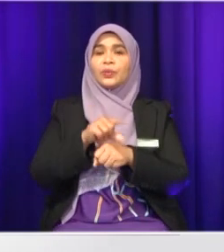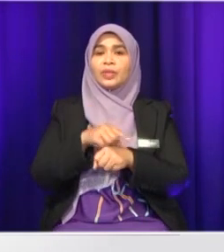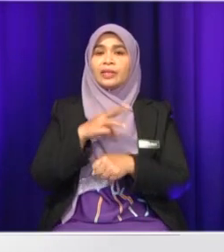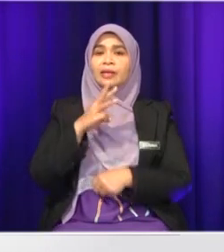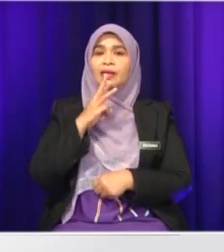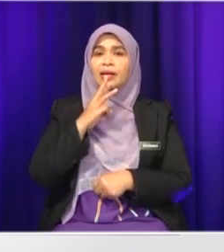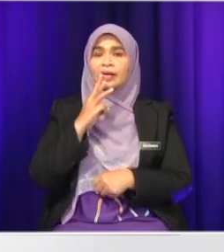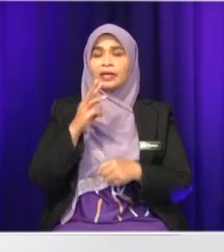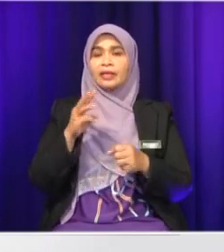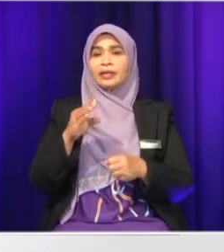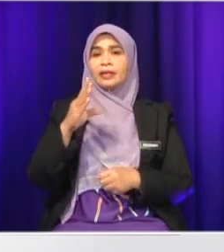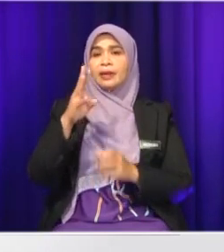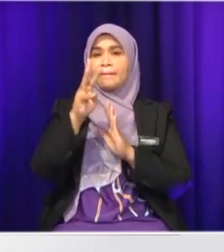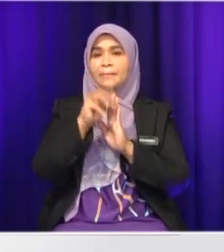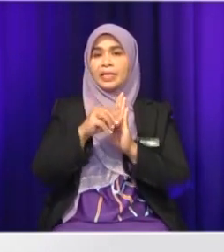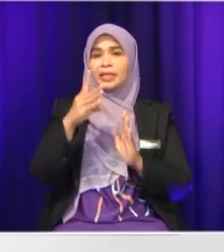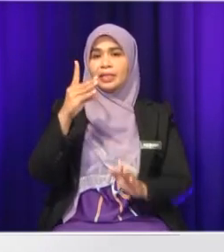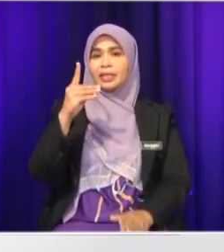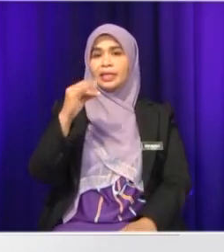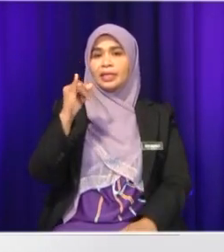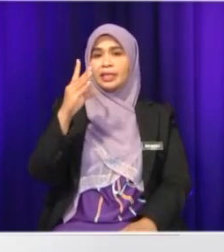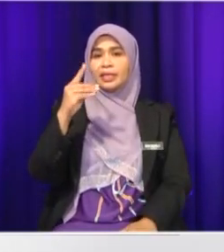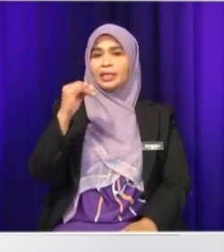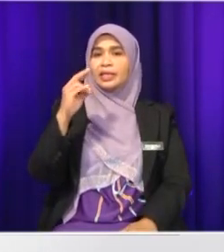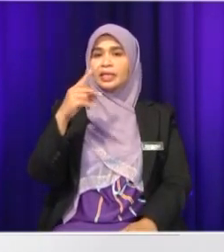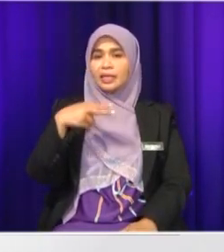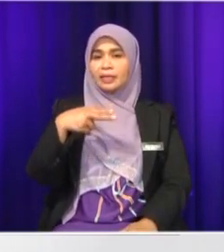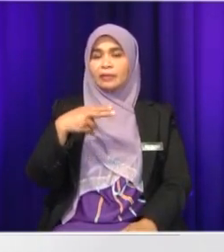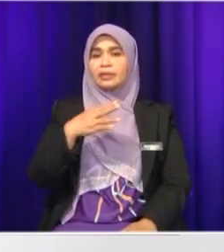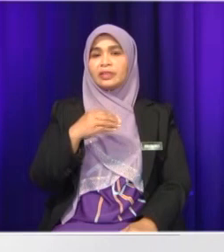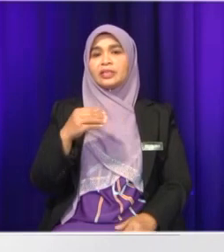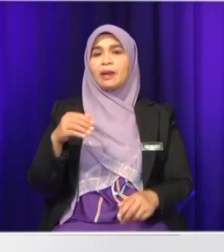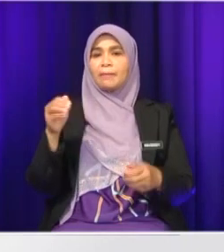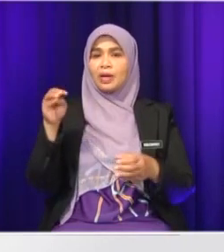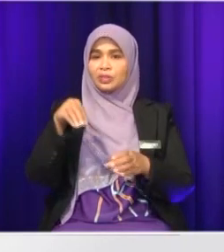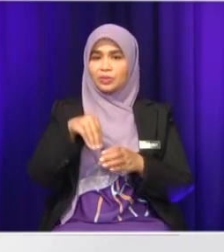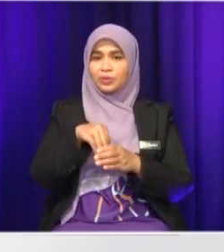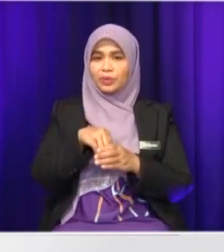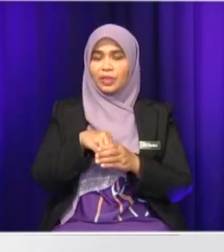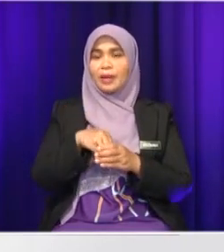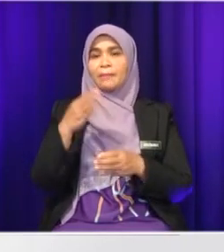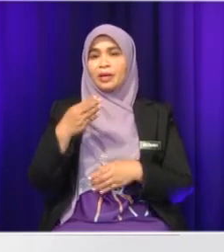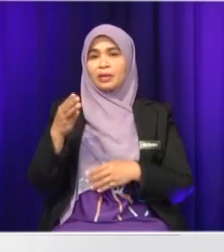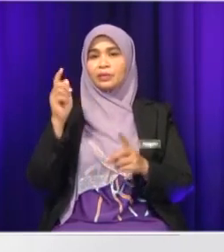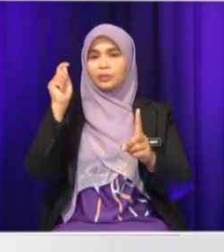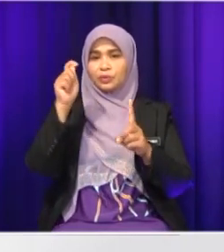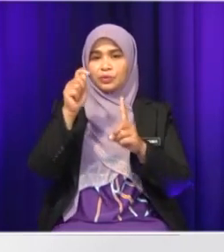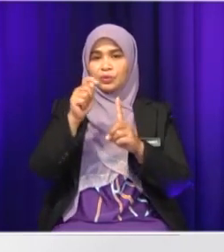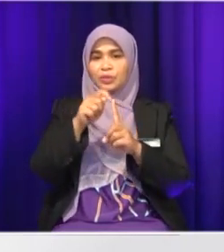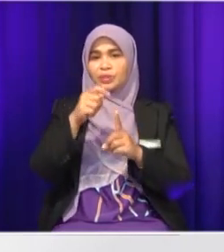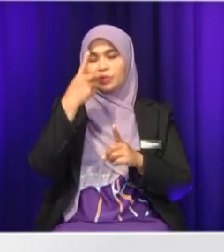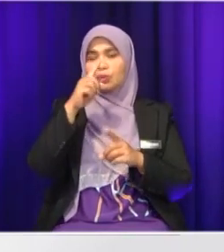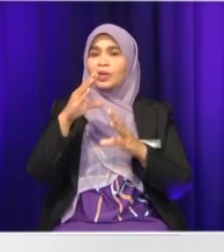kemudian barulah kita masukkan perubahan masakan itu sekejap saja eh tujuannya kita tidak melembutkan pasti kita angkat